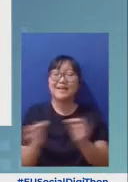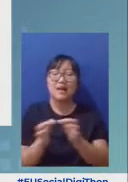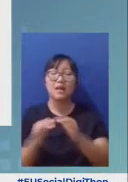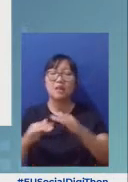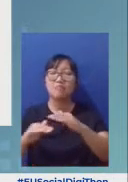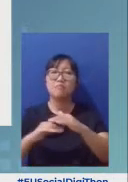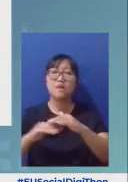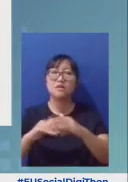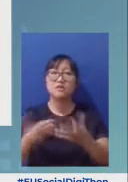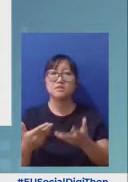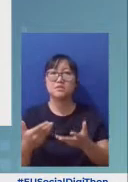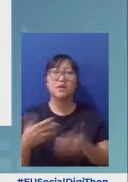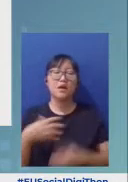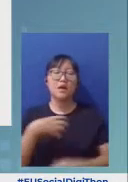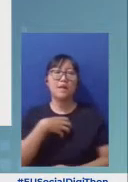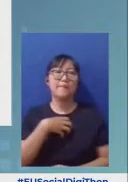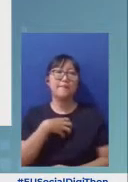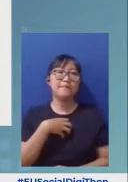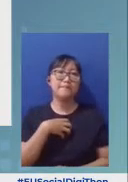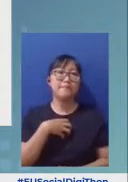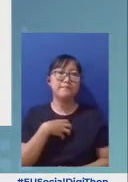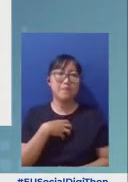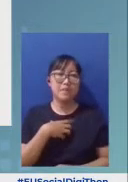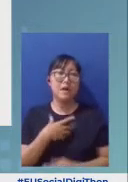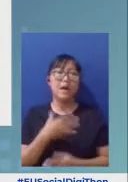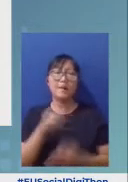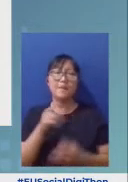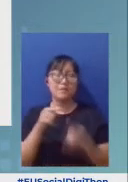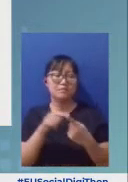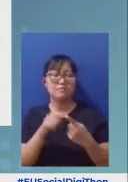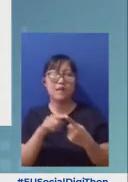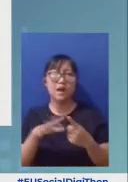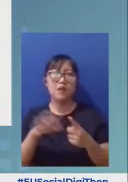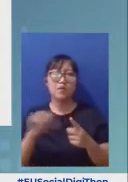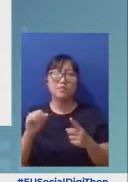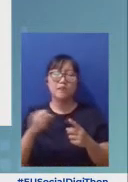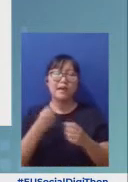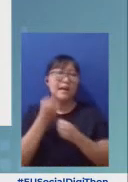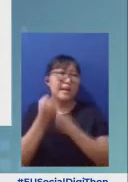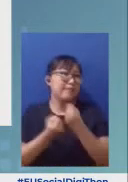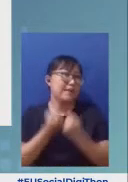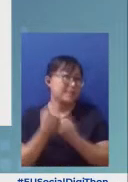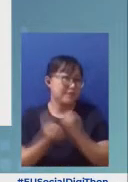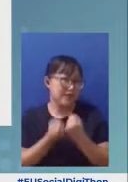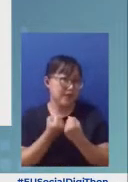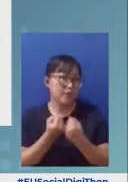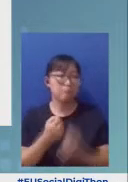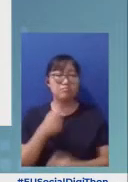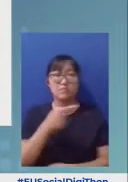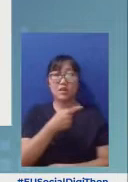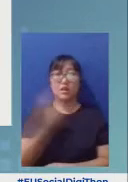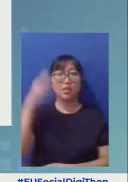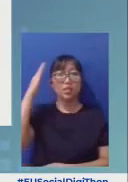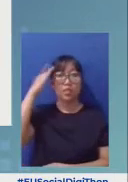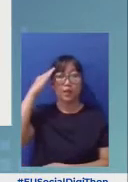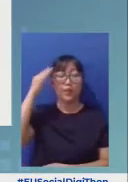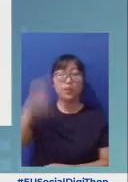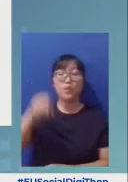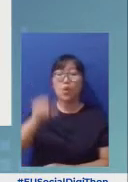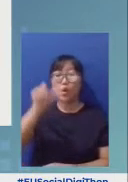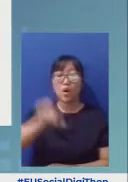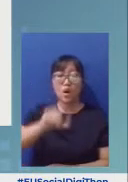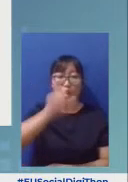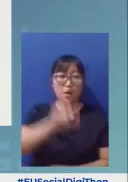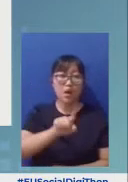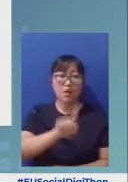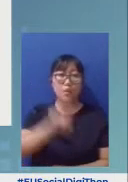Prinsipnya apa sih? Soal partisipasi, bahwa harus disadari semua orang itu harus aktif, harus ikut, bisa ikut